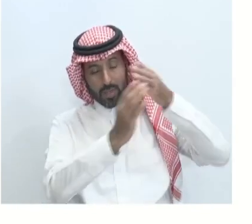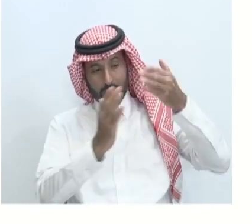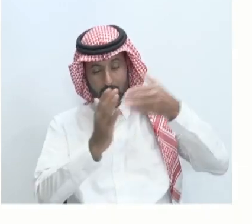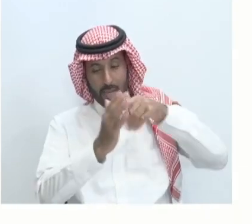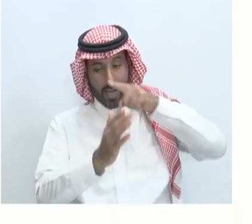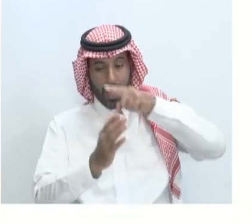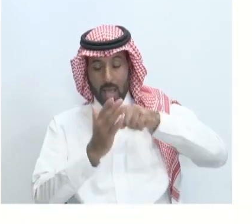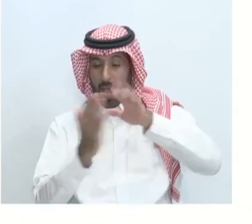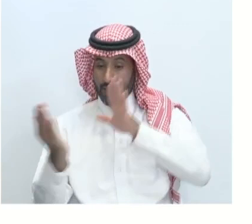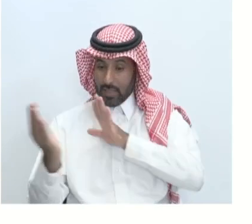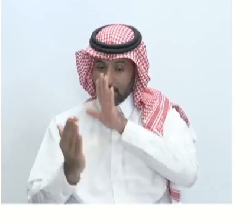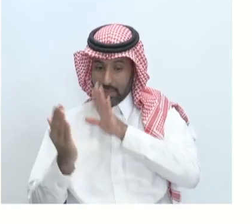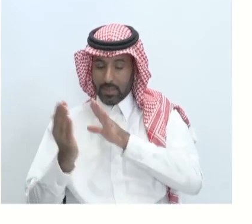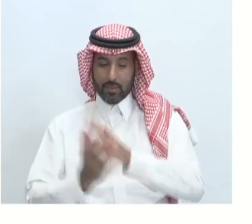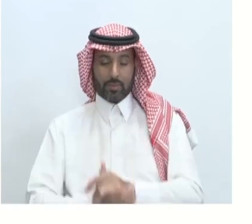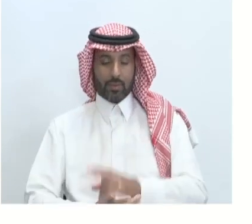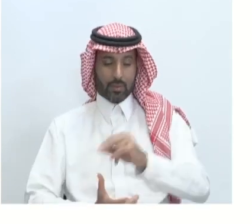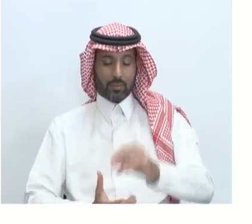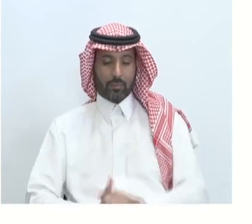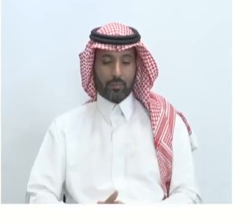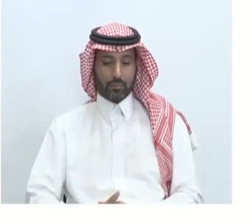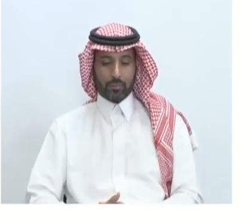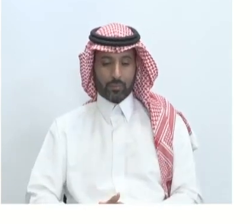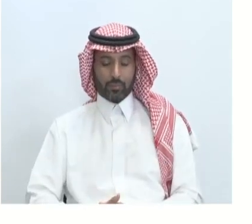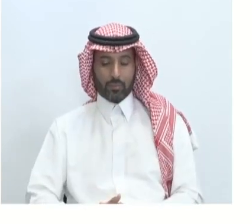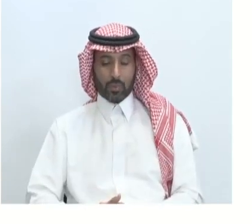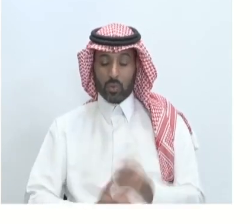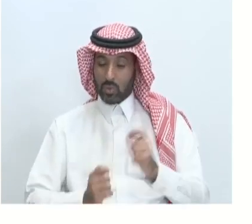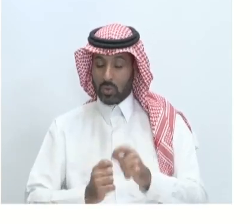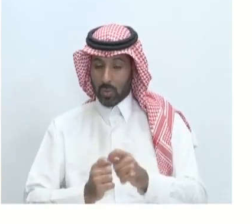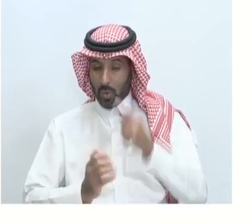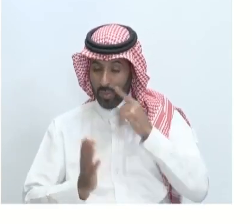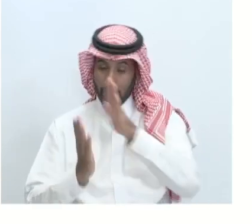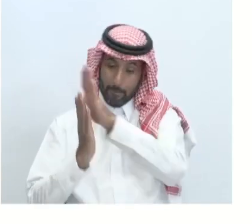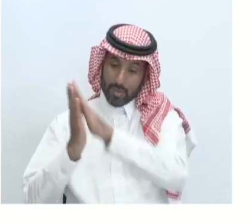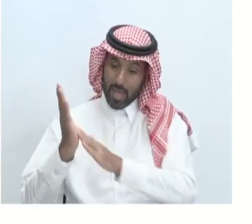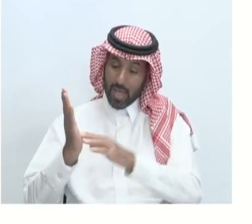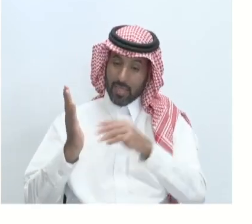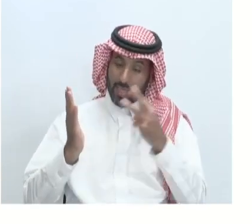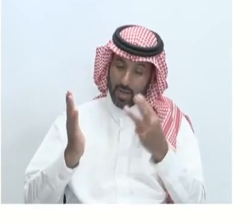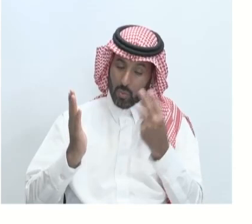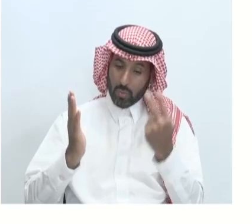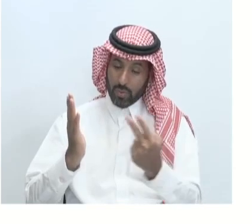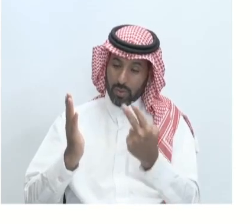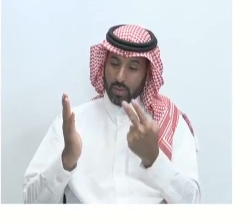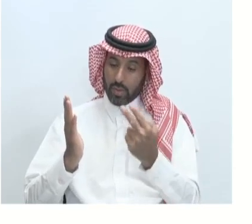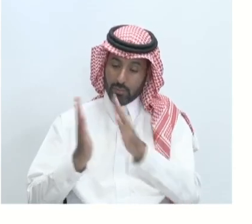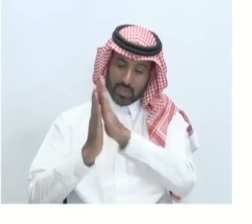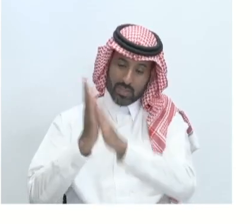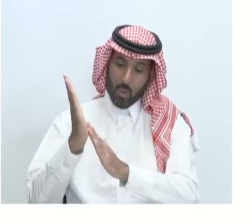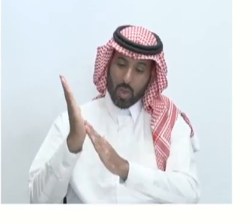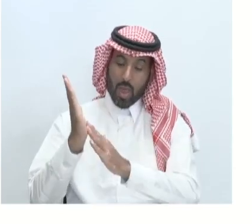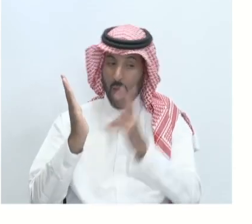النيوت النيوتوني ويسمى بوضع مراه ثانويه مستويه